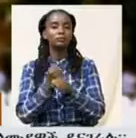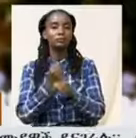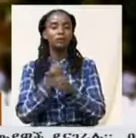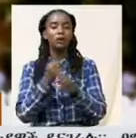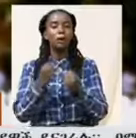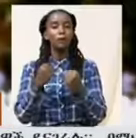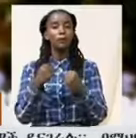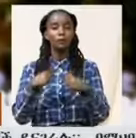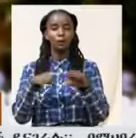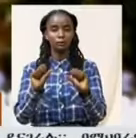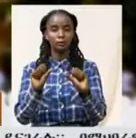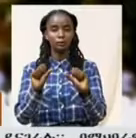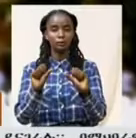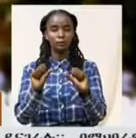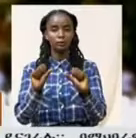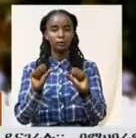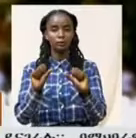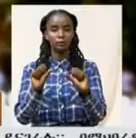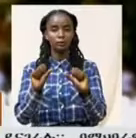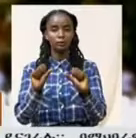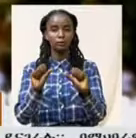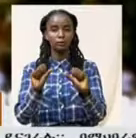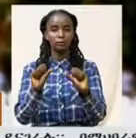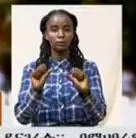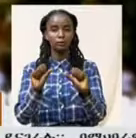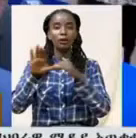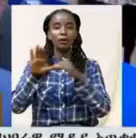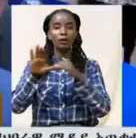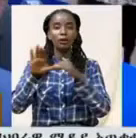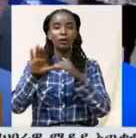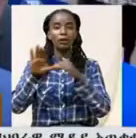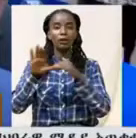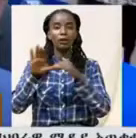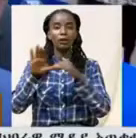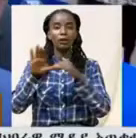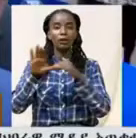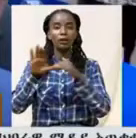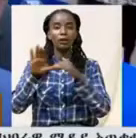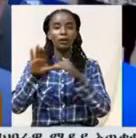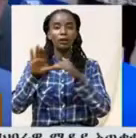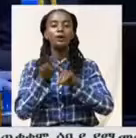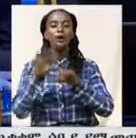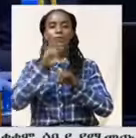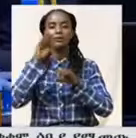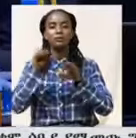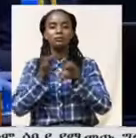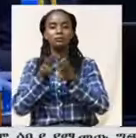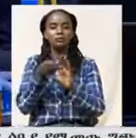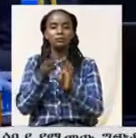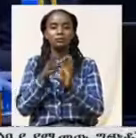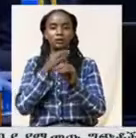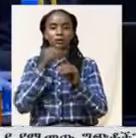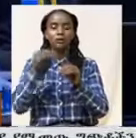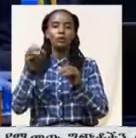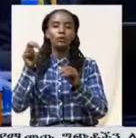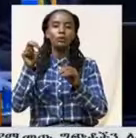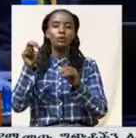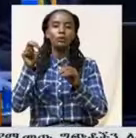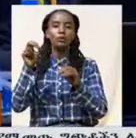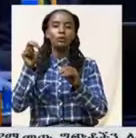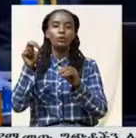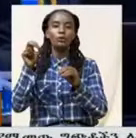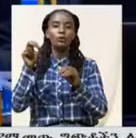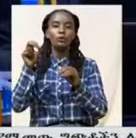በርትቶ ቀጥሏል። በተለይ የታችኞቹ የተፋሰስ ሀገራት ሱዳንና ግብጽ ድርድሩን ከአፍሪካ ህብረት በማውጣት ውቅያኖስ አሻግረው ለመውሰድ